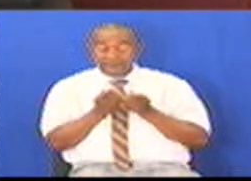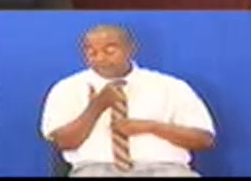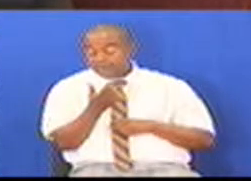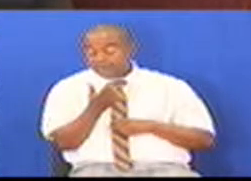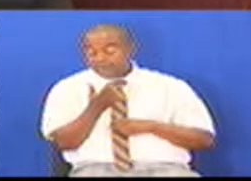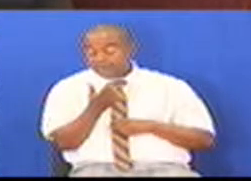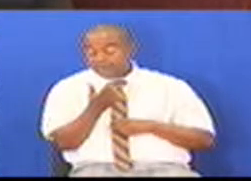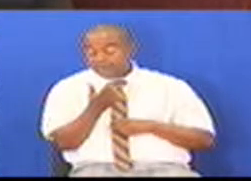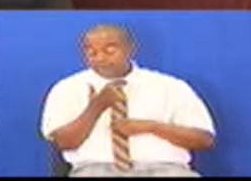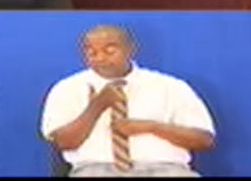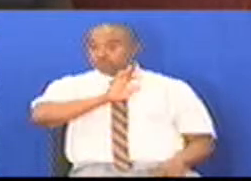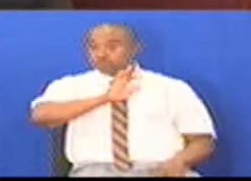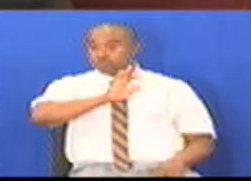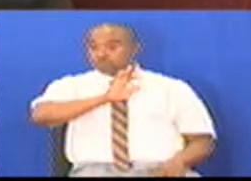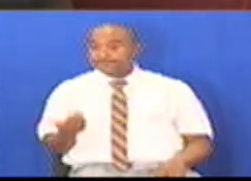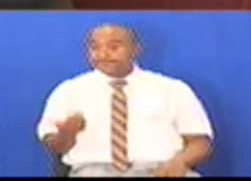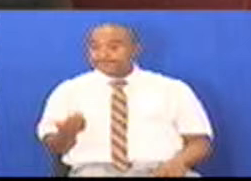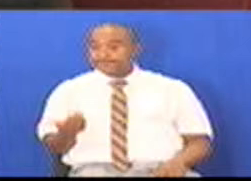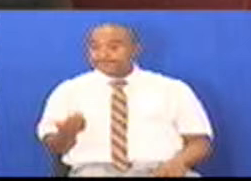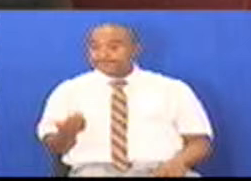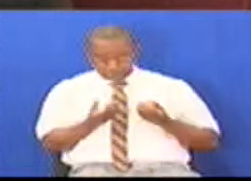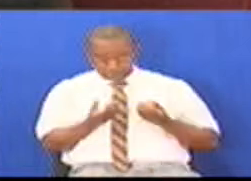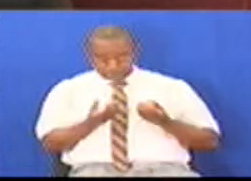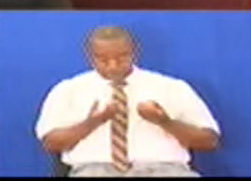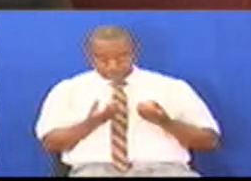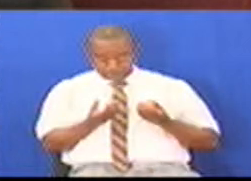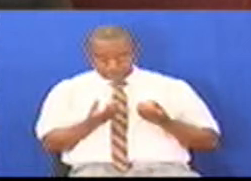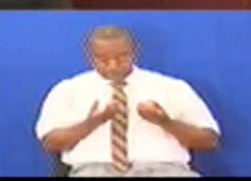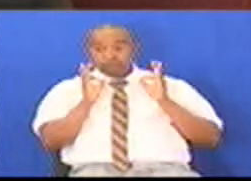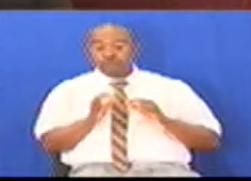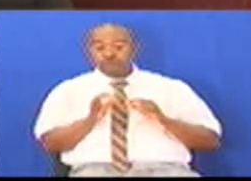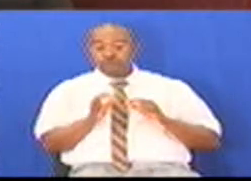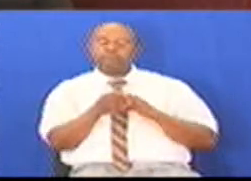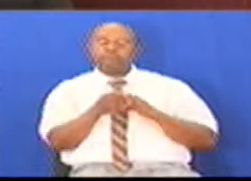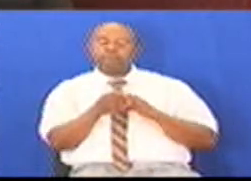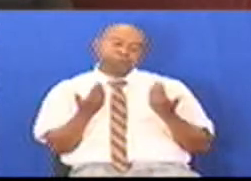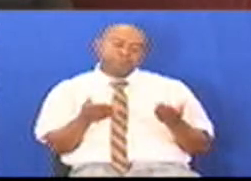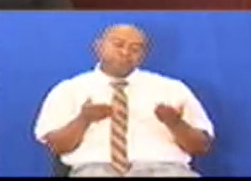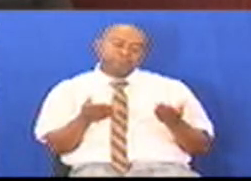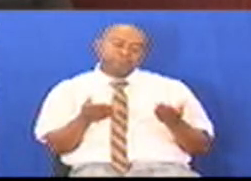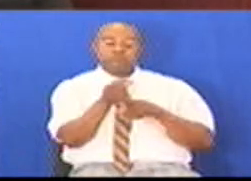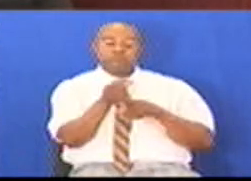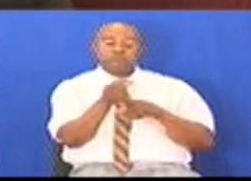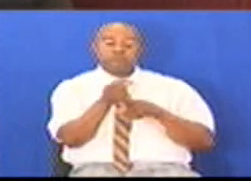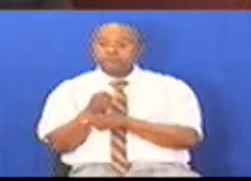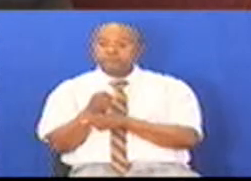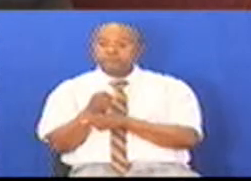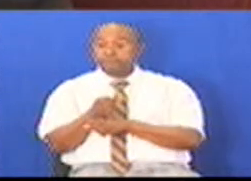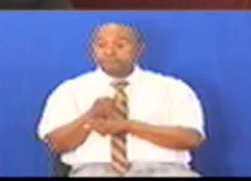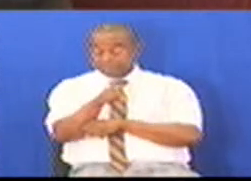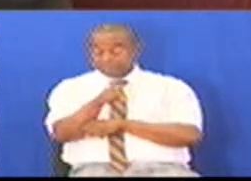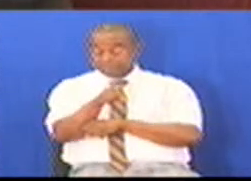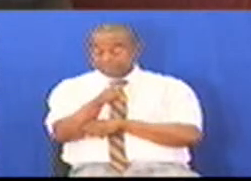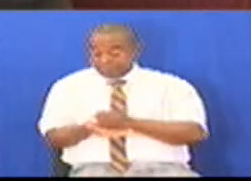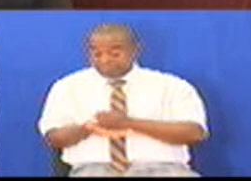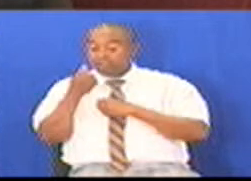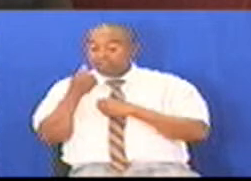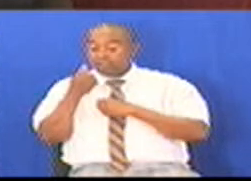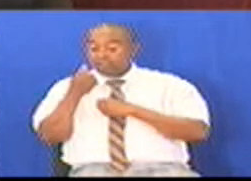wote kwa jinsi ambavyo wametoa ushirikiano wa hali ya juu kwenye kamati ya budget, na hii imeturahisishia sana kazi zetu kama